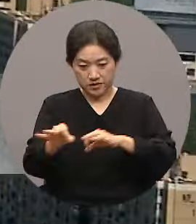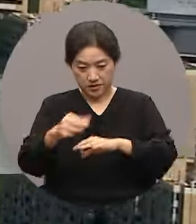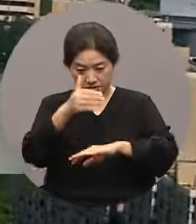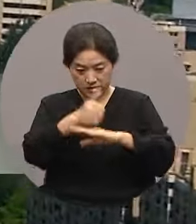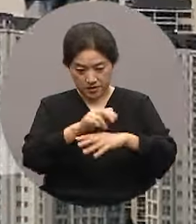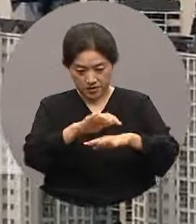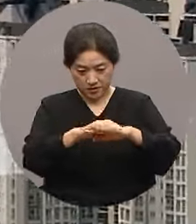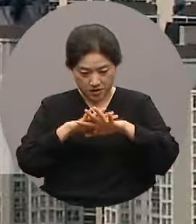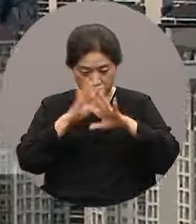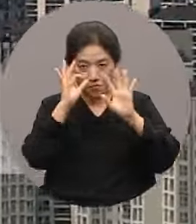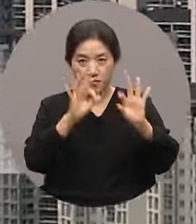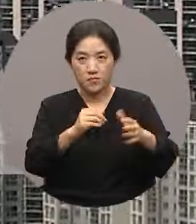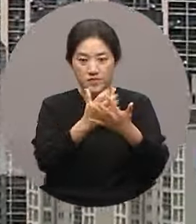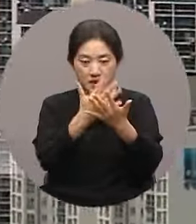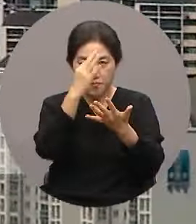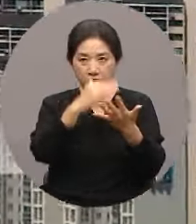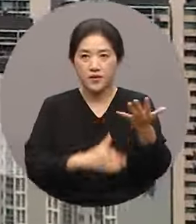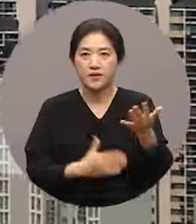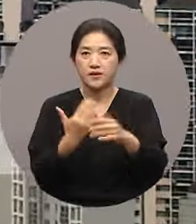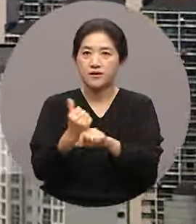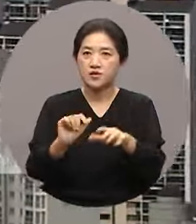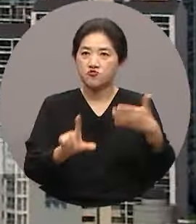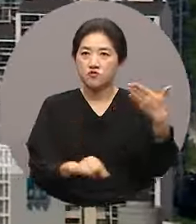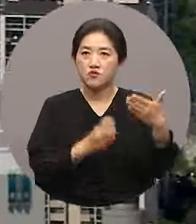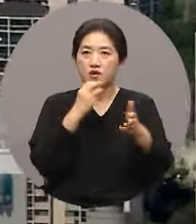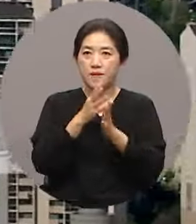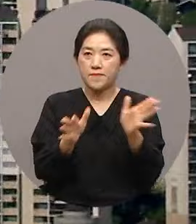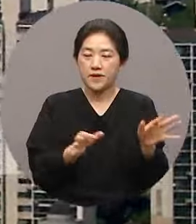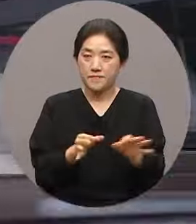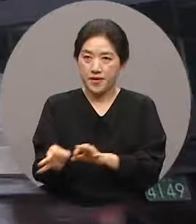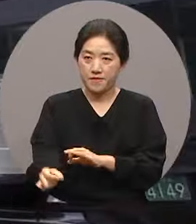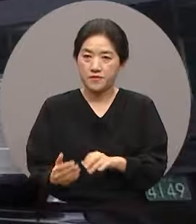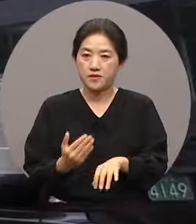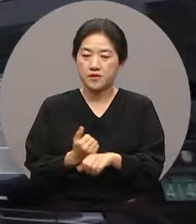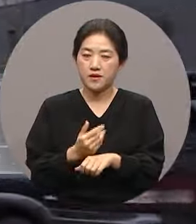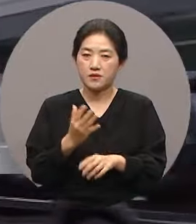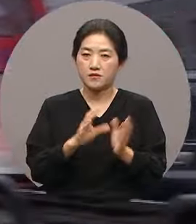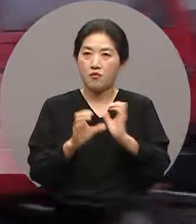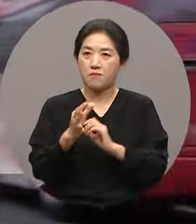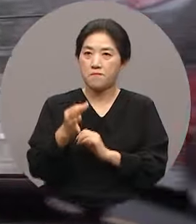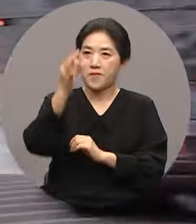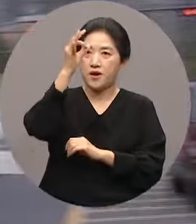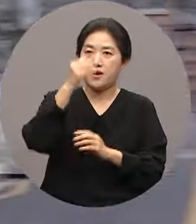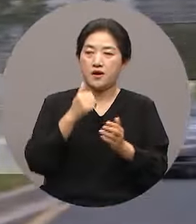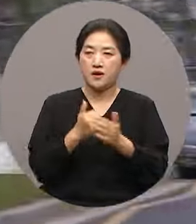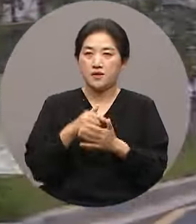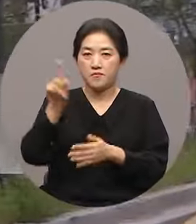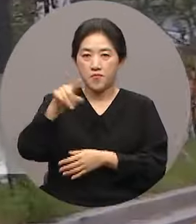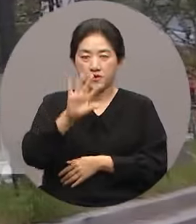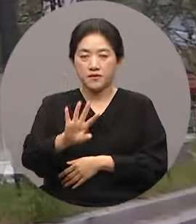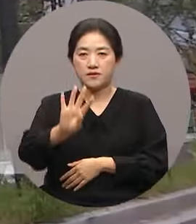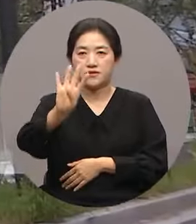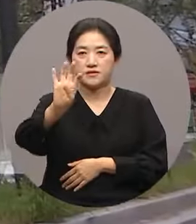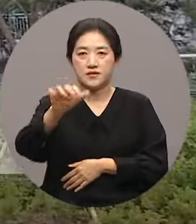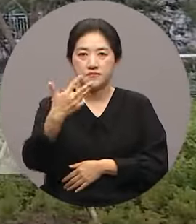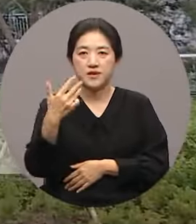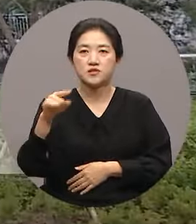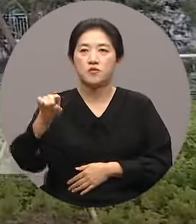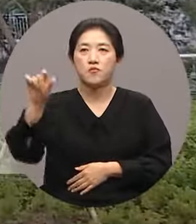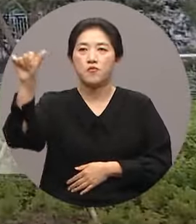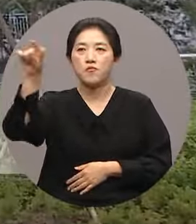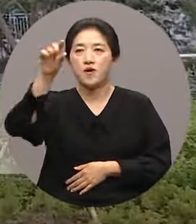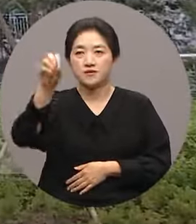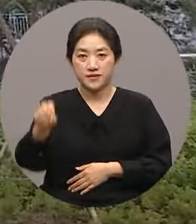결과 지난달 서울 아파트 매매 계약 중에 가격이 전보다 오른 상승 거래 비중은